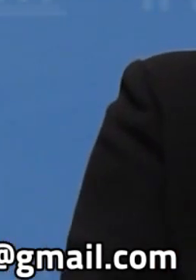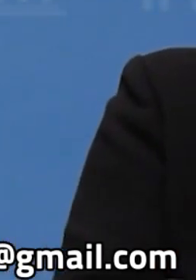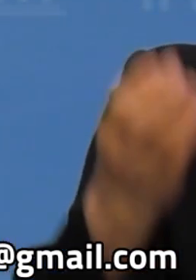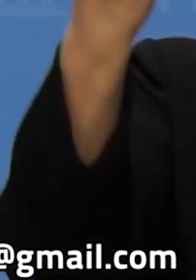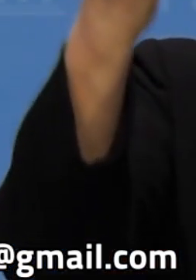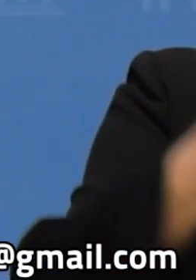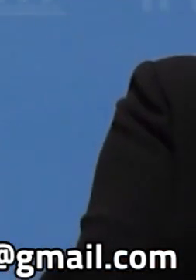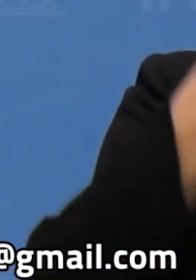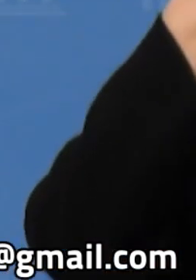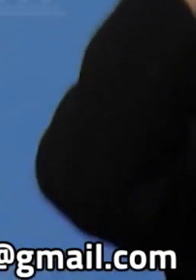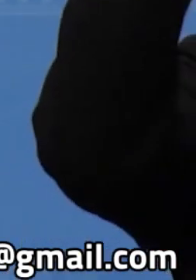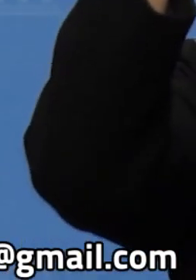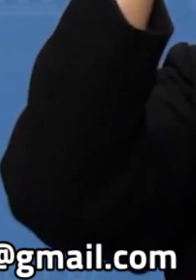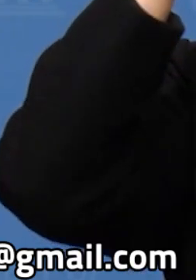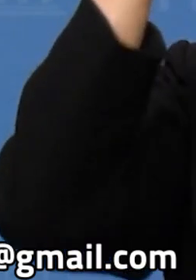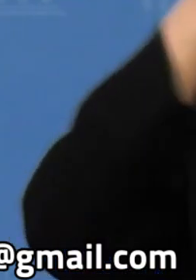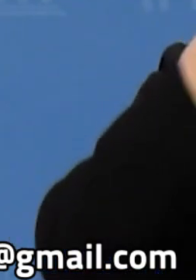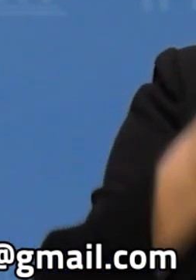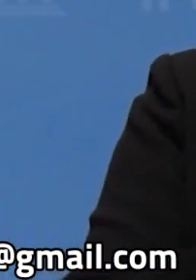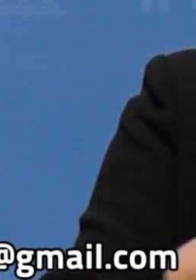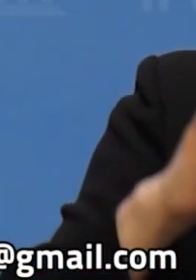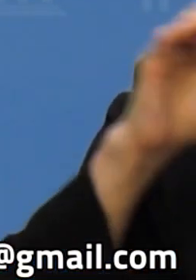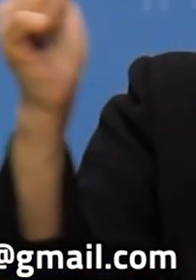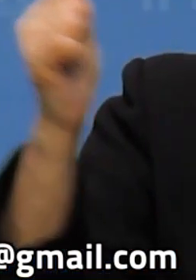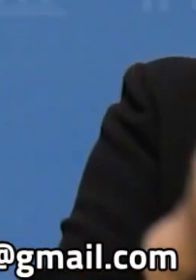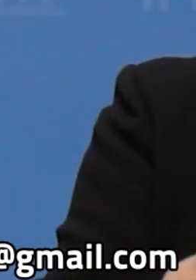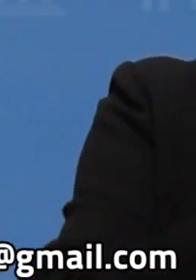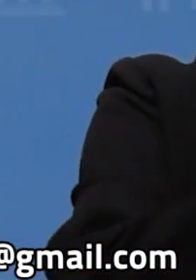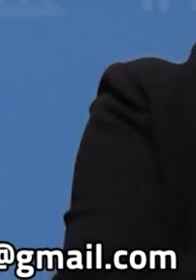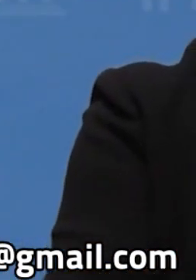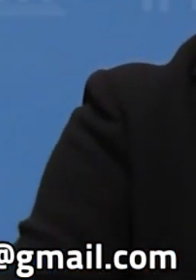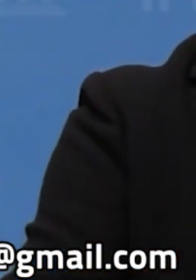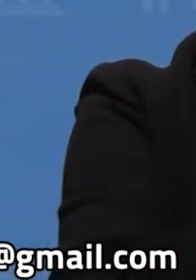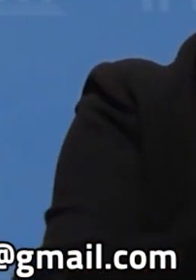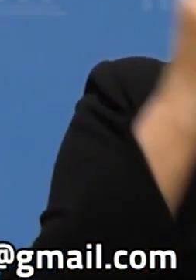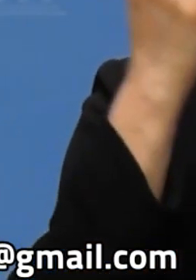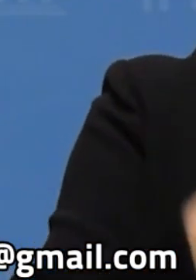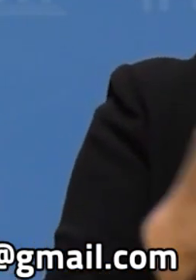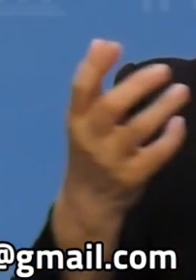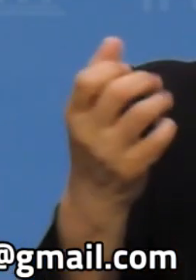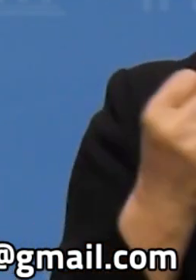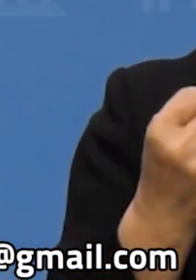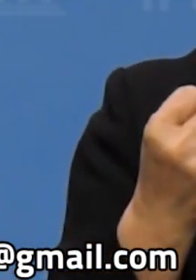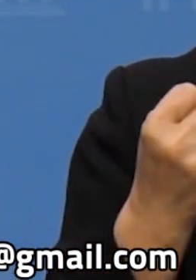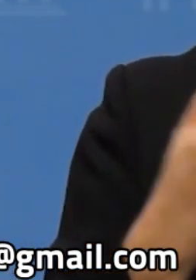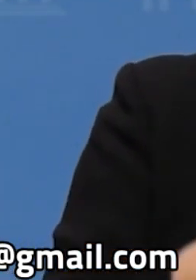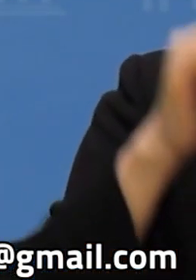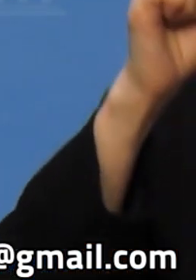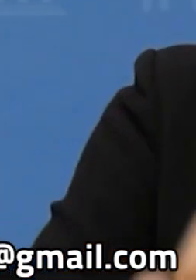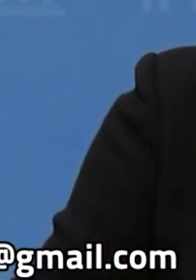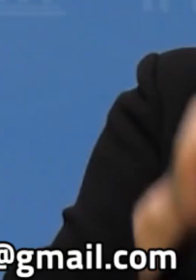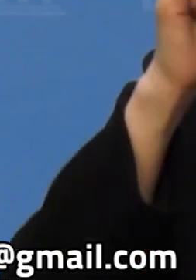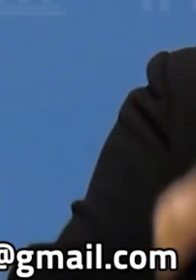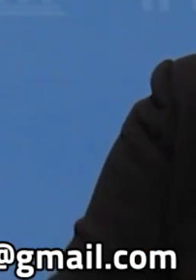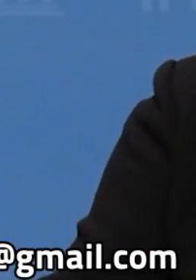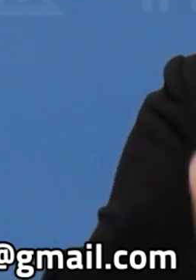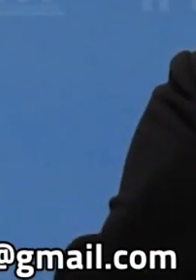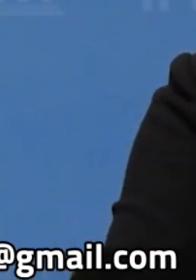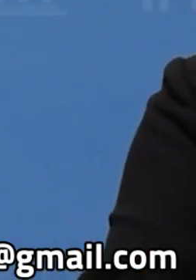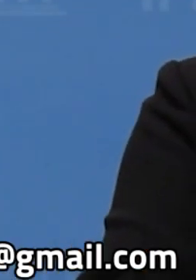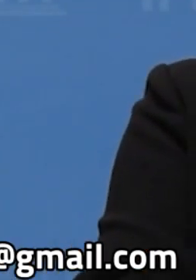이겼다는 오만한 생각으로 의회의 권력을 이미 손에 쥔 것처럼 행사하면서